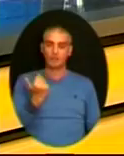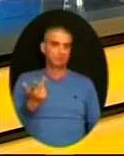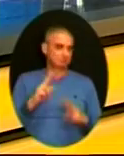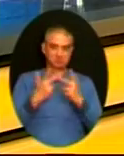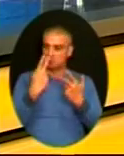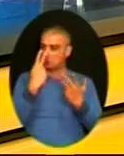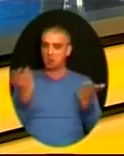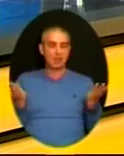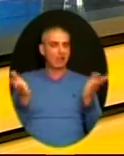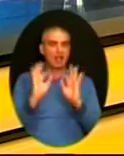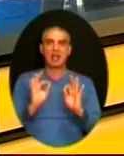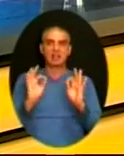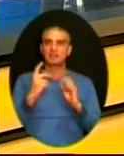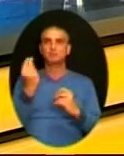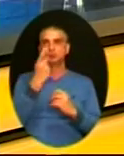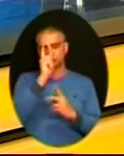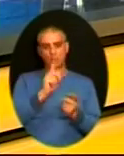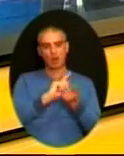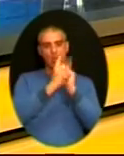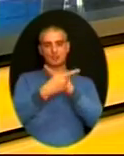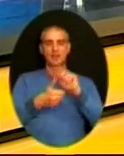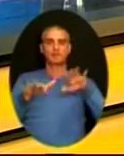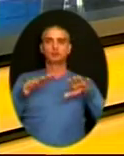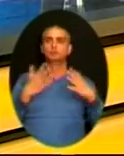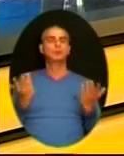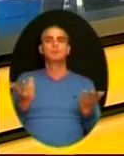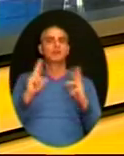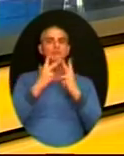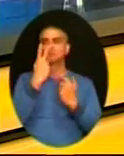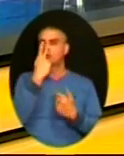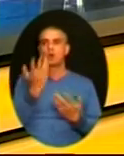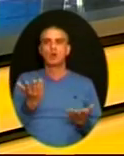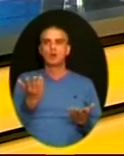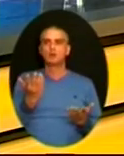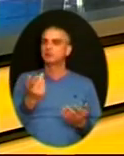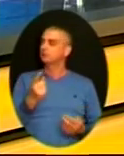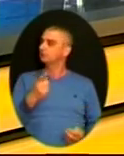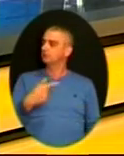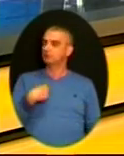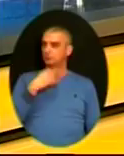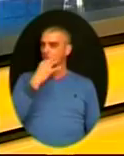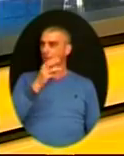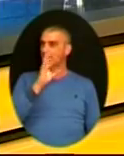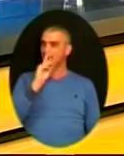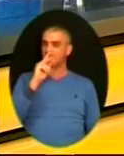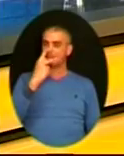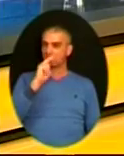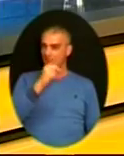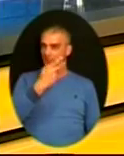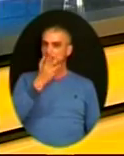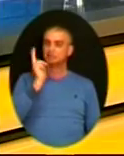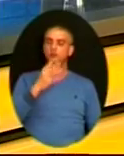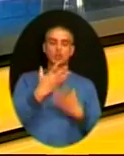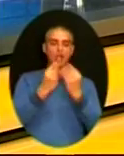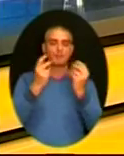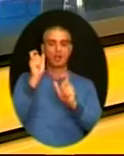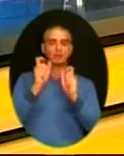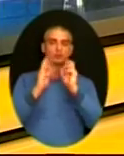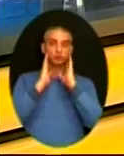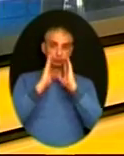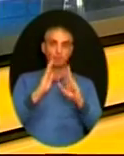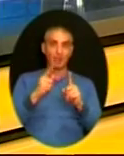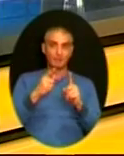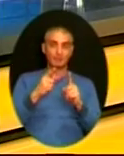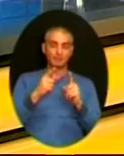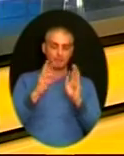הציבור לא רואה שום שם, שום אלטרנטיבה. מה הציבור רואה? מה? לא, אבל שואל את דפנה, יש הרבה אנשים